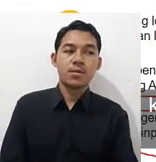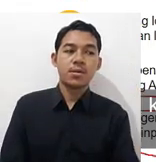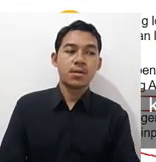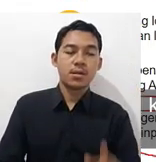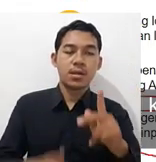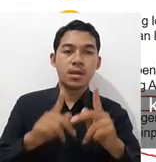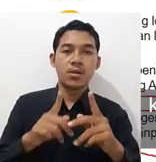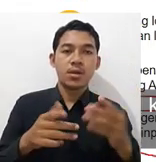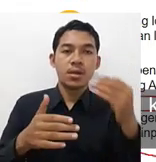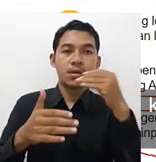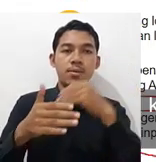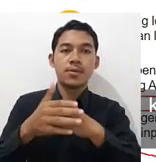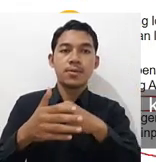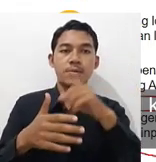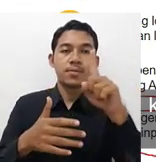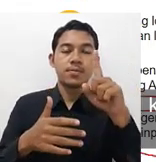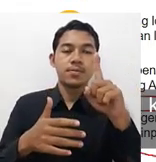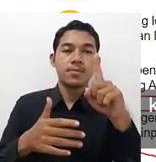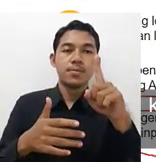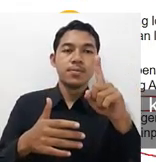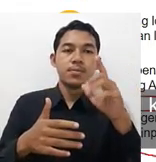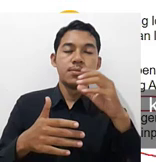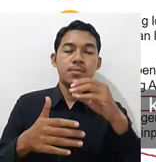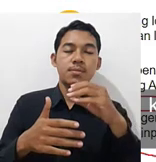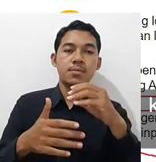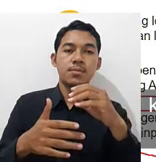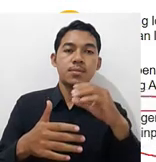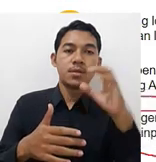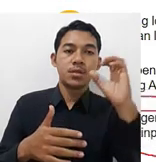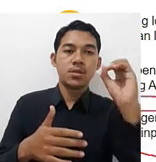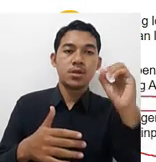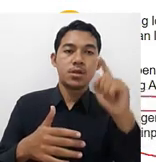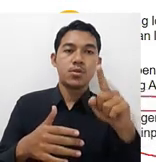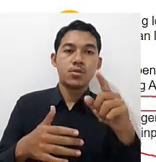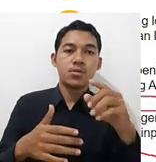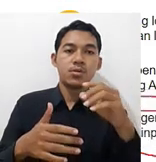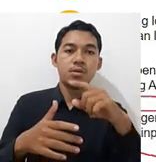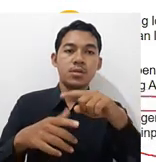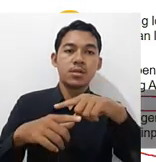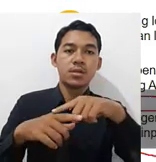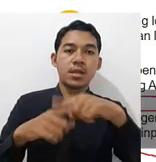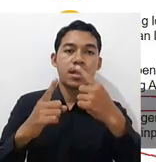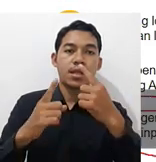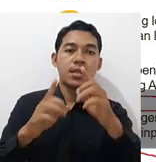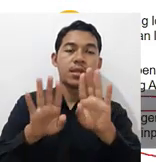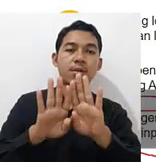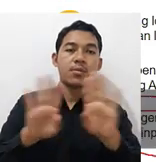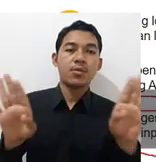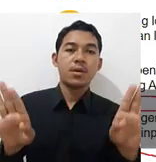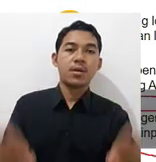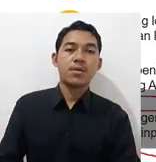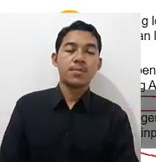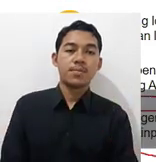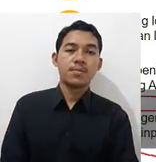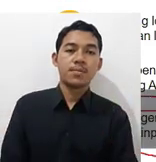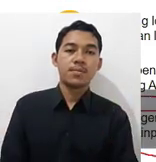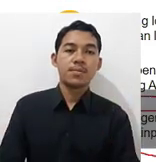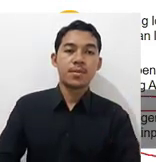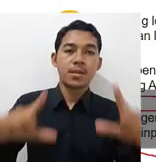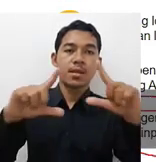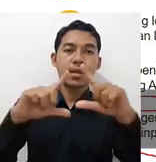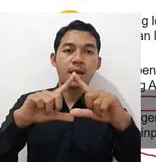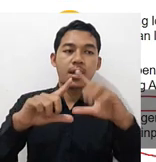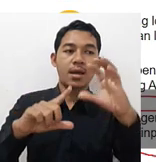itu berarti saklarnya tertutup, kalau 0 itu saklarnya terbuka. Oke, jadi A nya 0, B